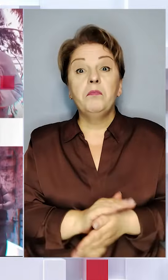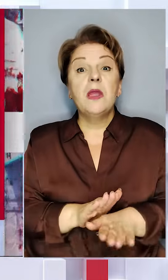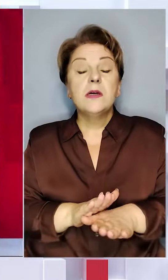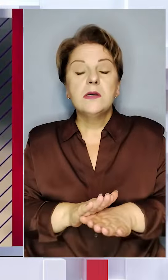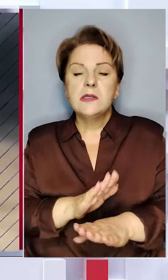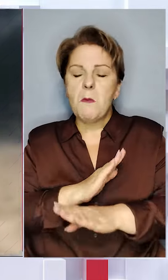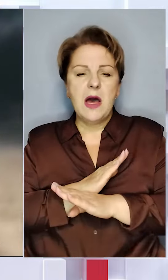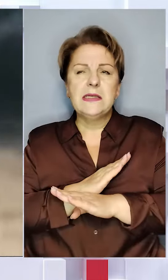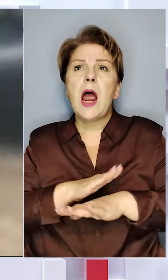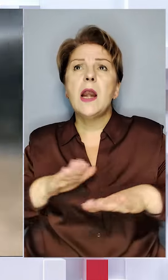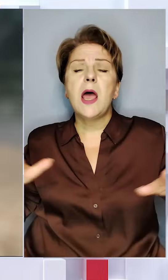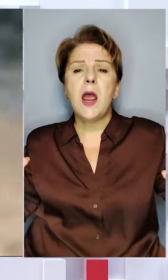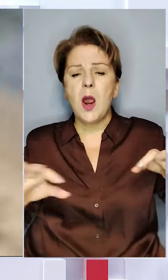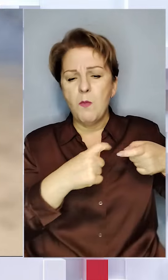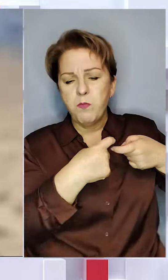Смертельний політ над Дніпром.